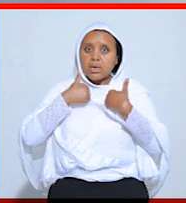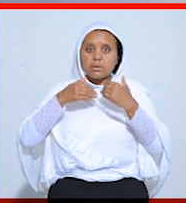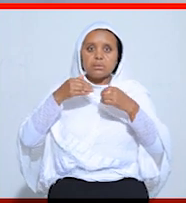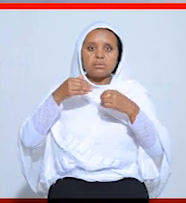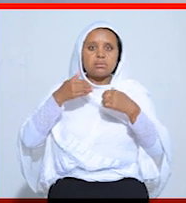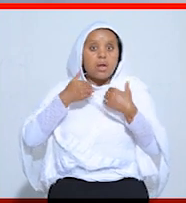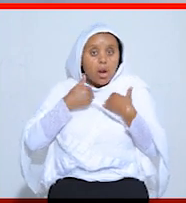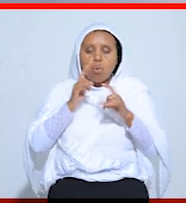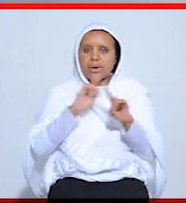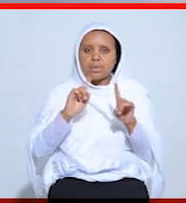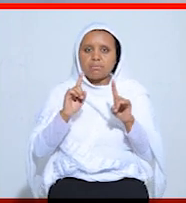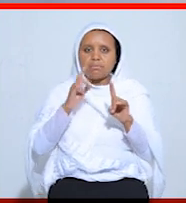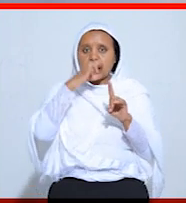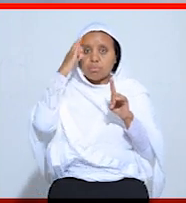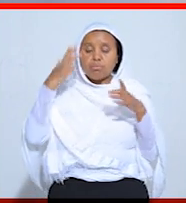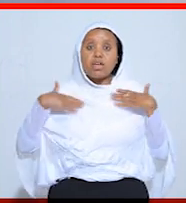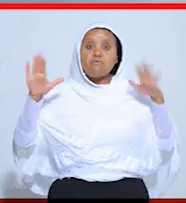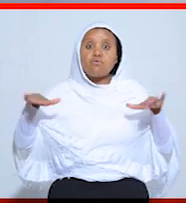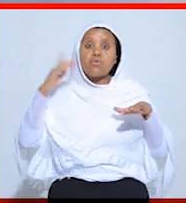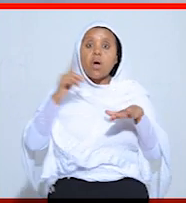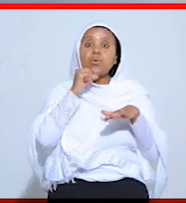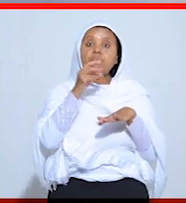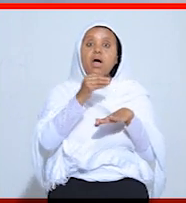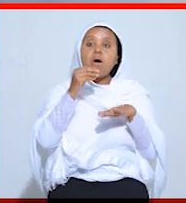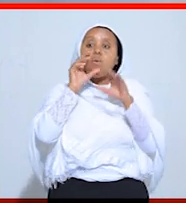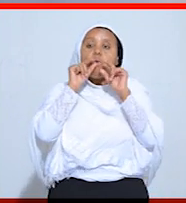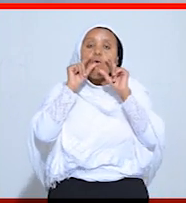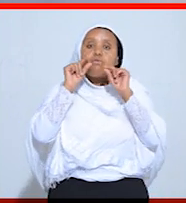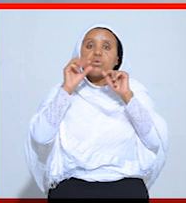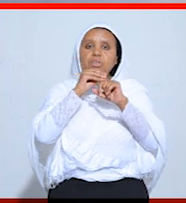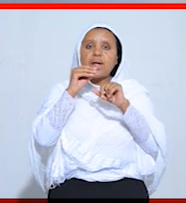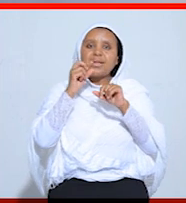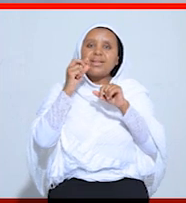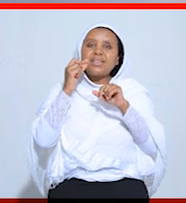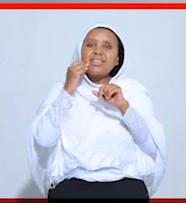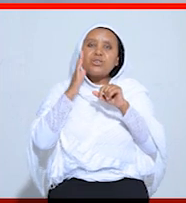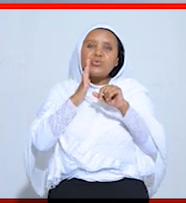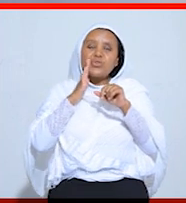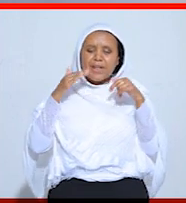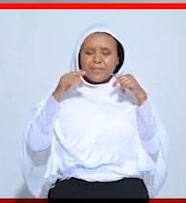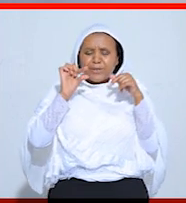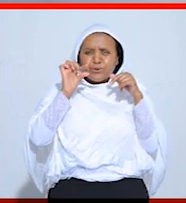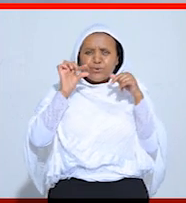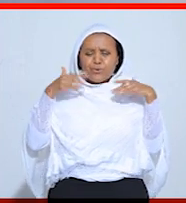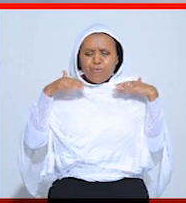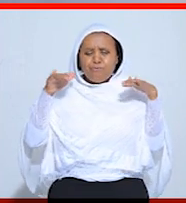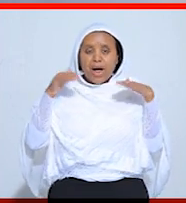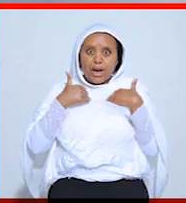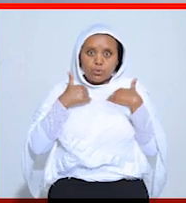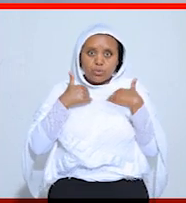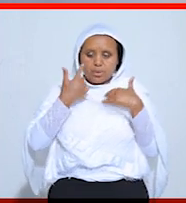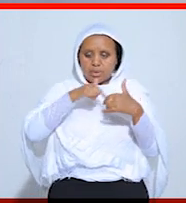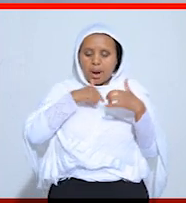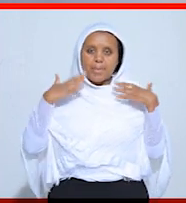አይደለም። ምክንያቱም በክንፉ እንዳይሆንማ ወፎችና ትንኞችም ክንፍ አላቸው።